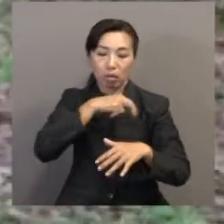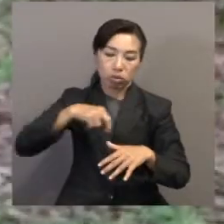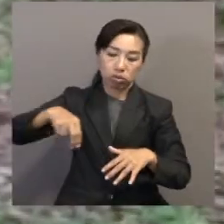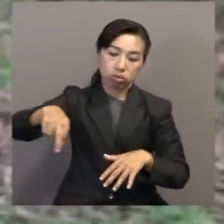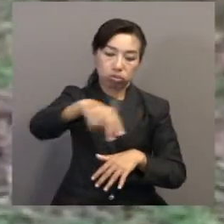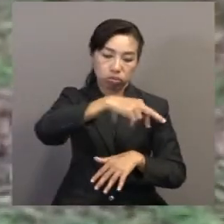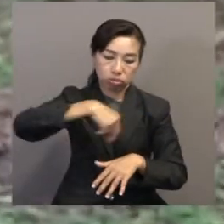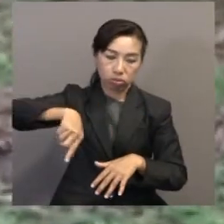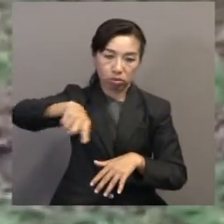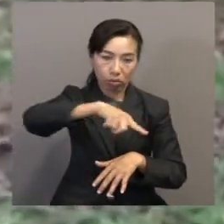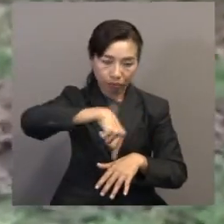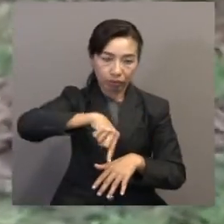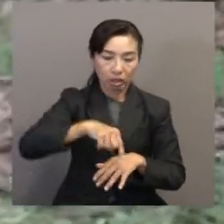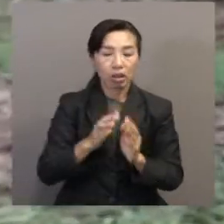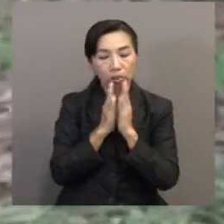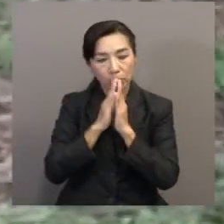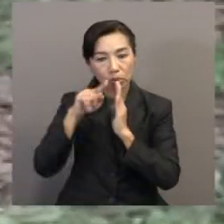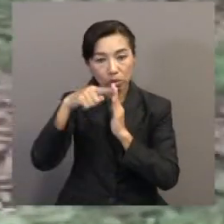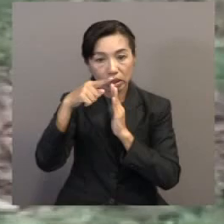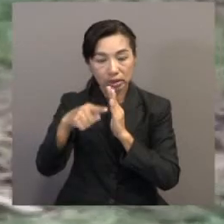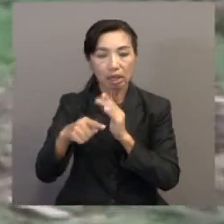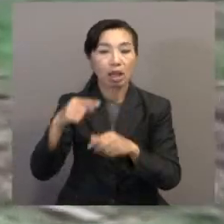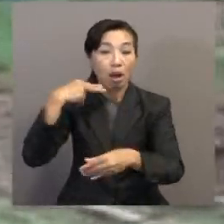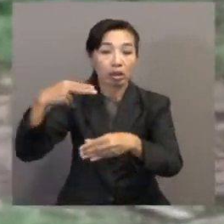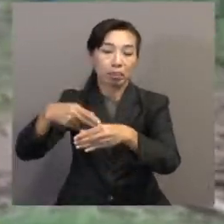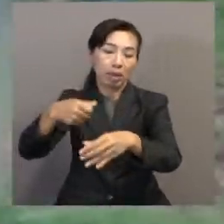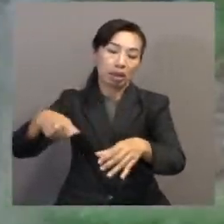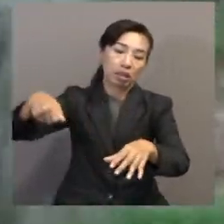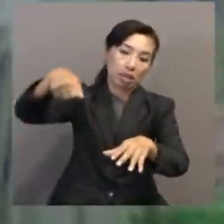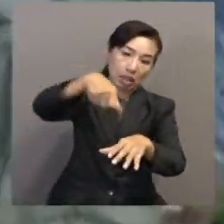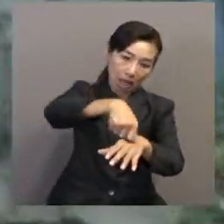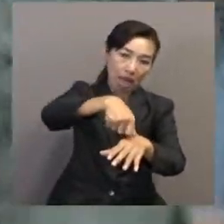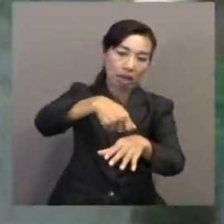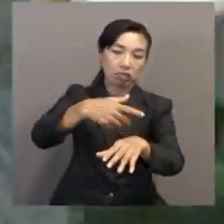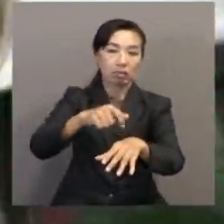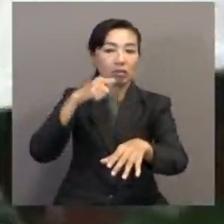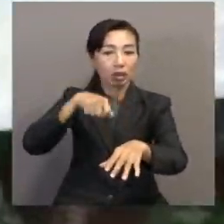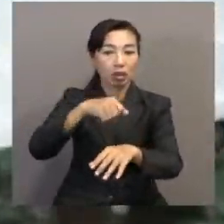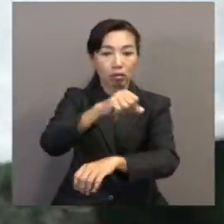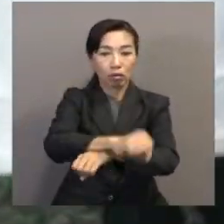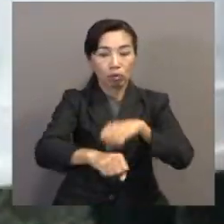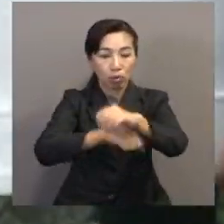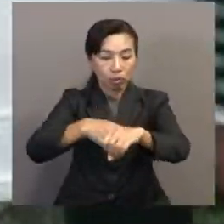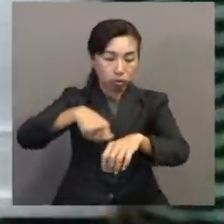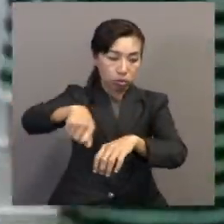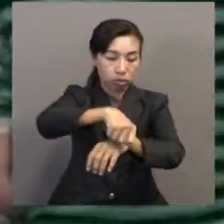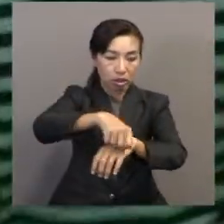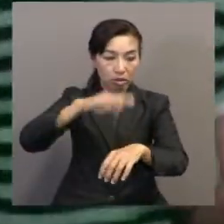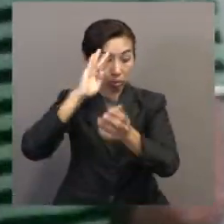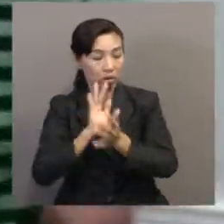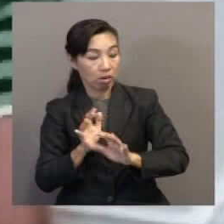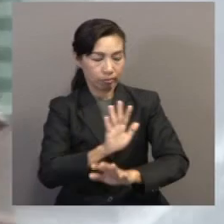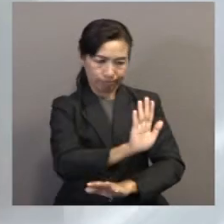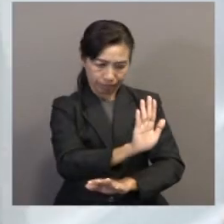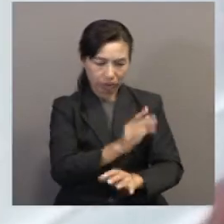ก็ใช้ปี๊บซึ่งมีน้ำมันก๊าซราดไปที่กองฟืนแล้วก็บนโลงศพนะครับจนเปียกชุ่มทางตำรวจเห็นแบบนั้นก็เข้าไปห้ามปามน